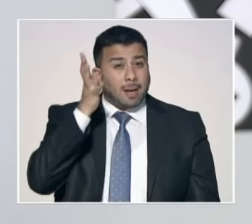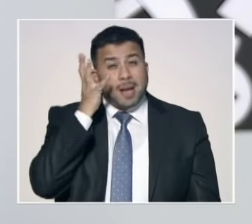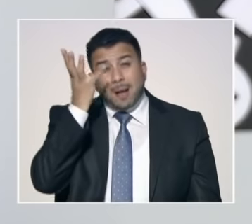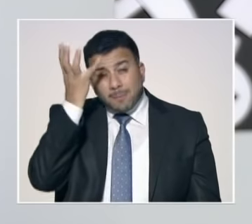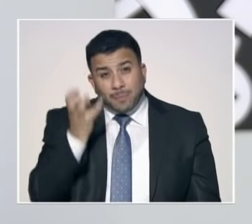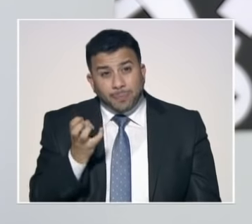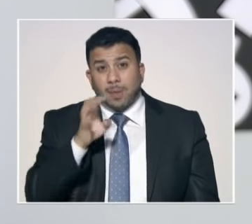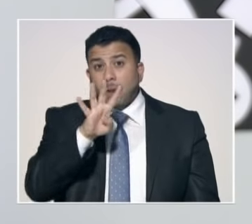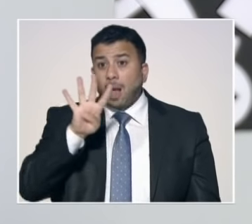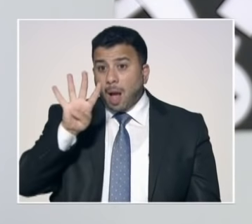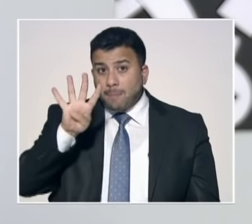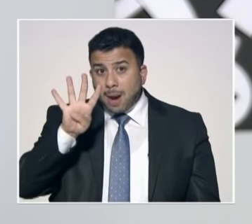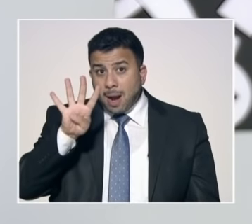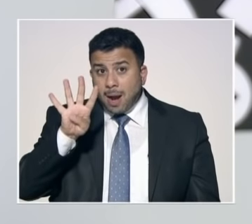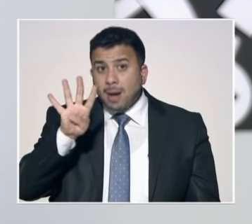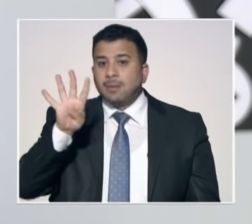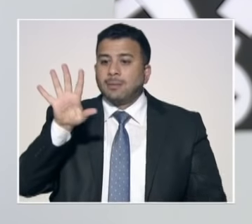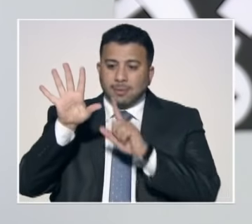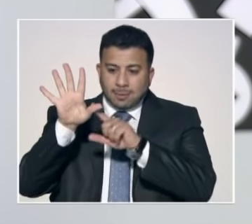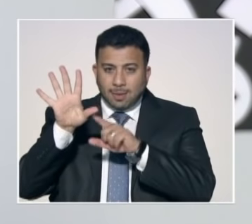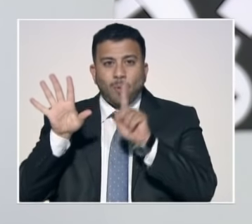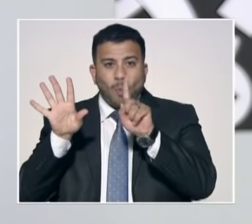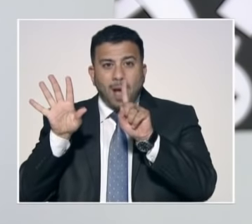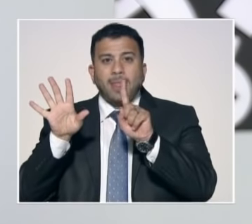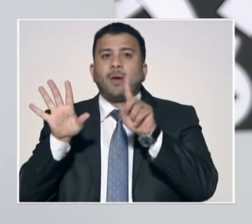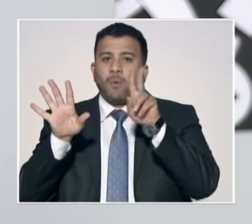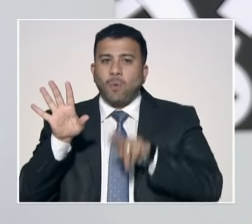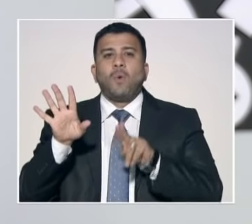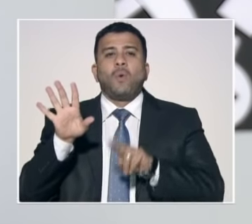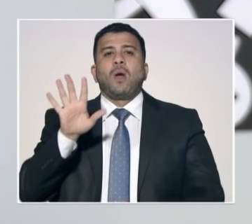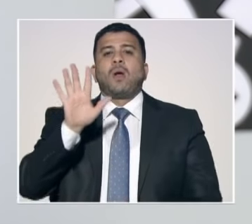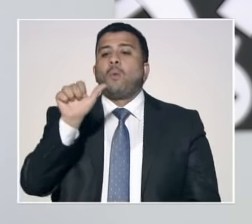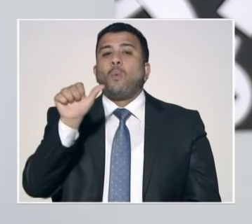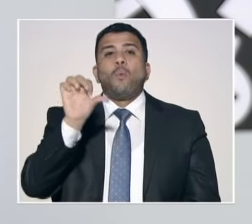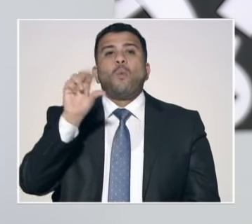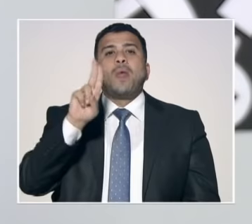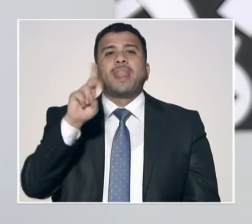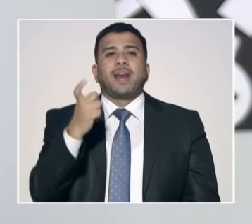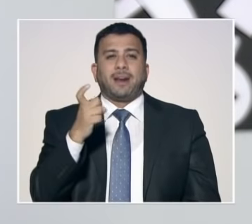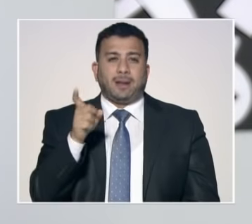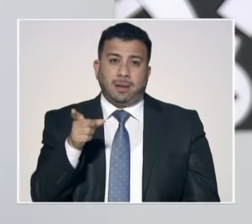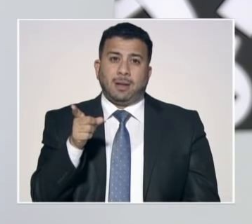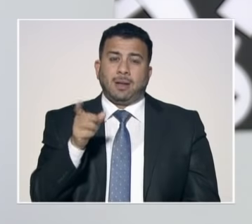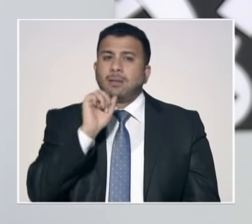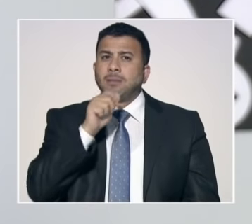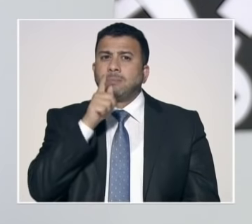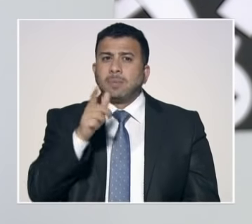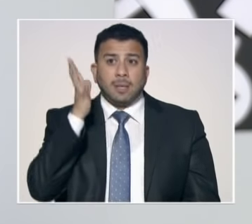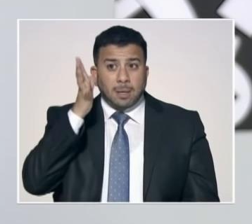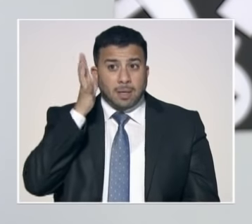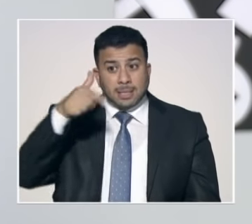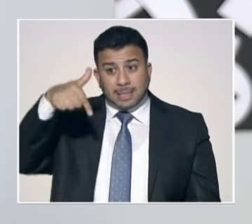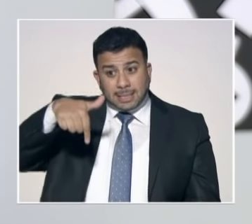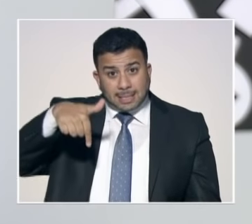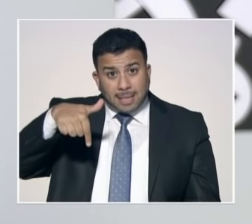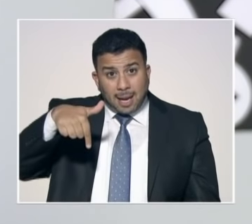4 يأتي بركعة الخامس، هذه وتر توتر له ما صلى. إذا صلى 6 ركعات يأتي بركعة